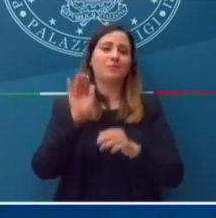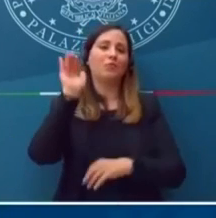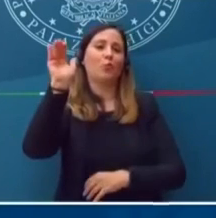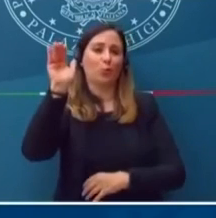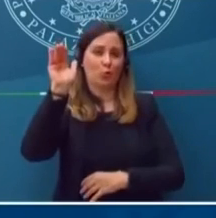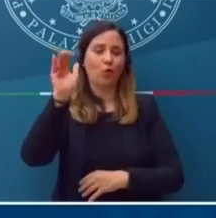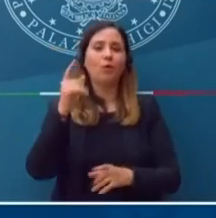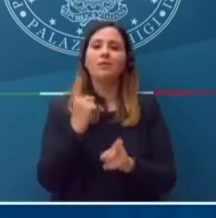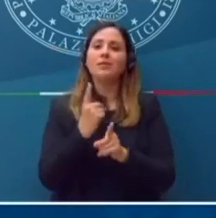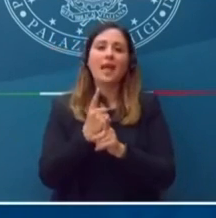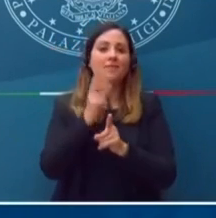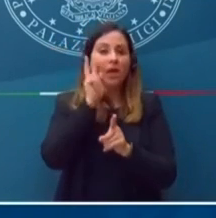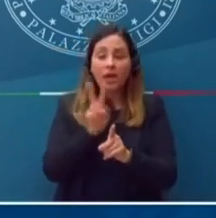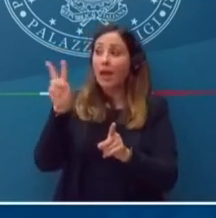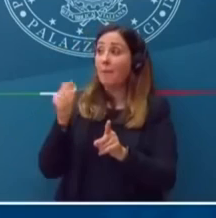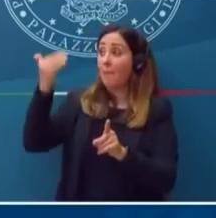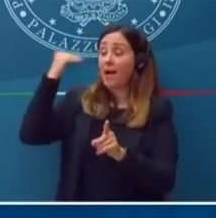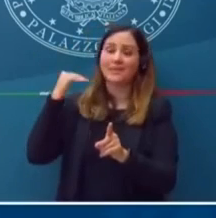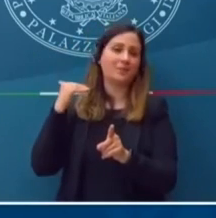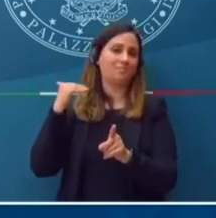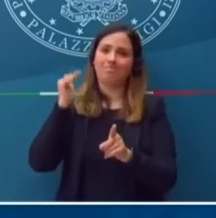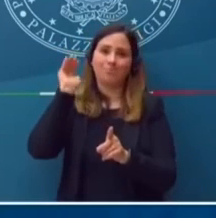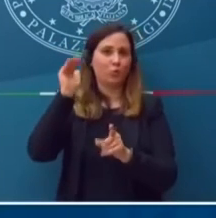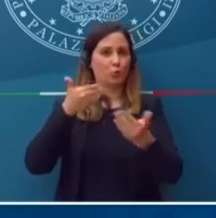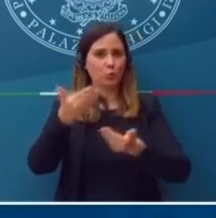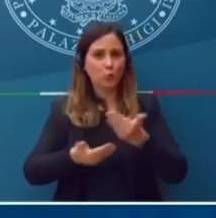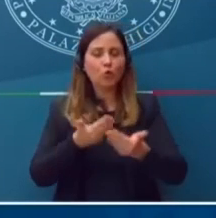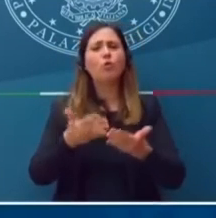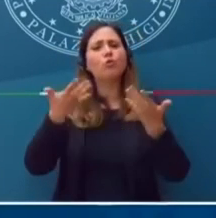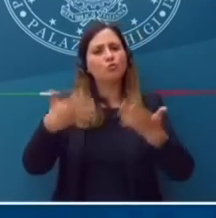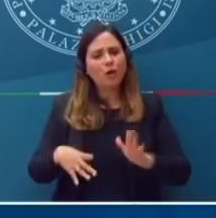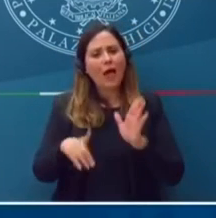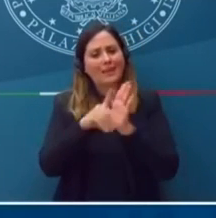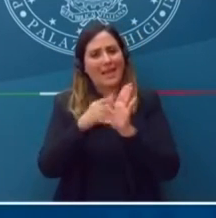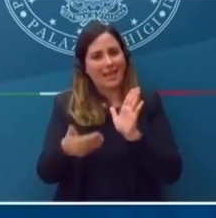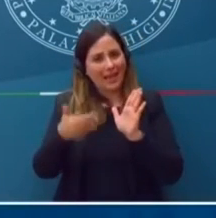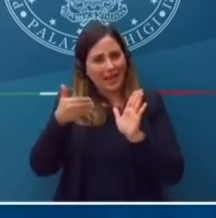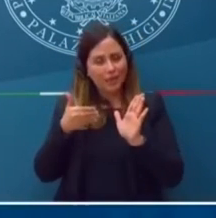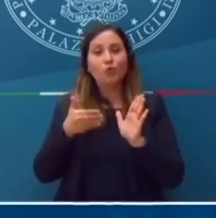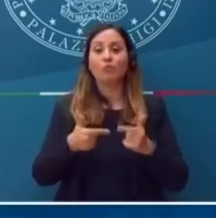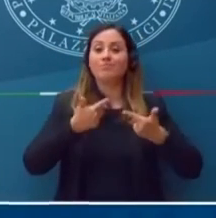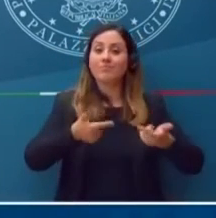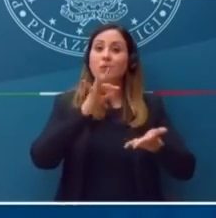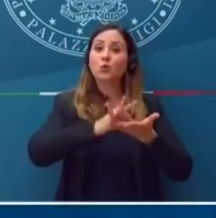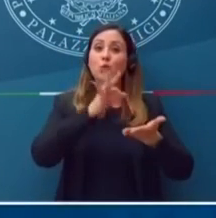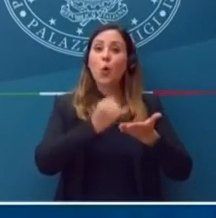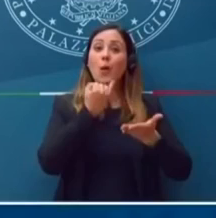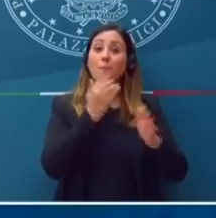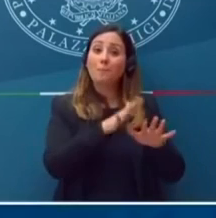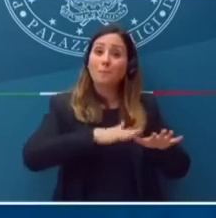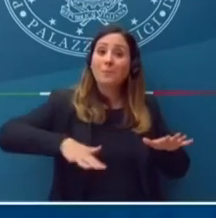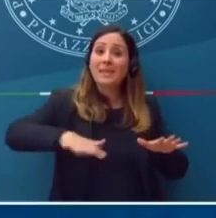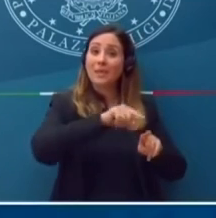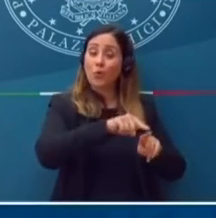passato. Ma avevamo già cominciato col precedente decreto che riapriva le scuole per i più piccoli e